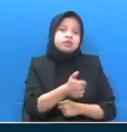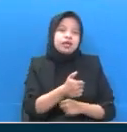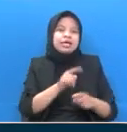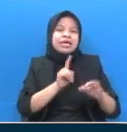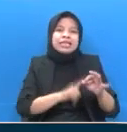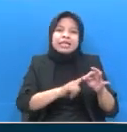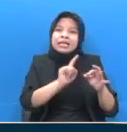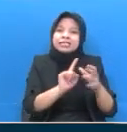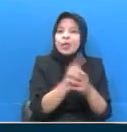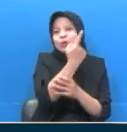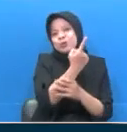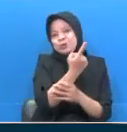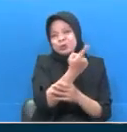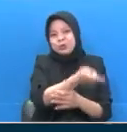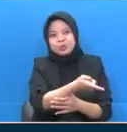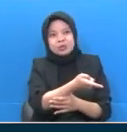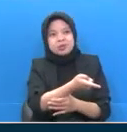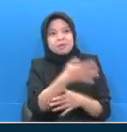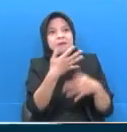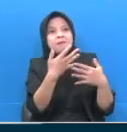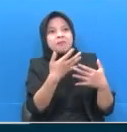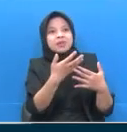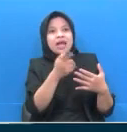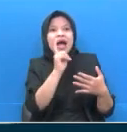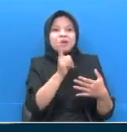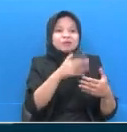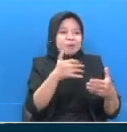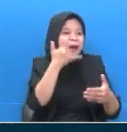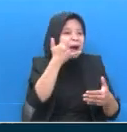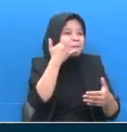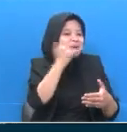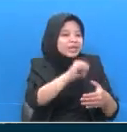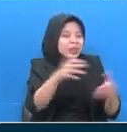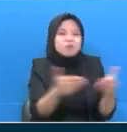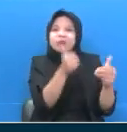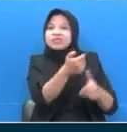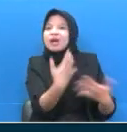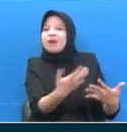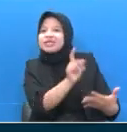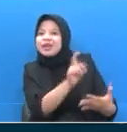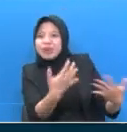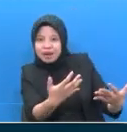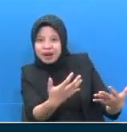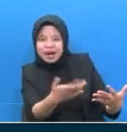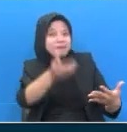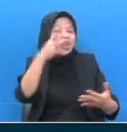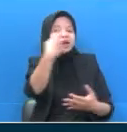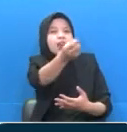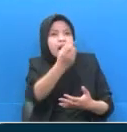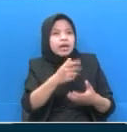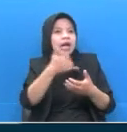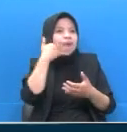satu. Bagaimana HP-nya Joshua itu bisa ditemukan. Kalau kemarin kan sudah ada yang mau menghilangkan. Kalau